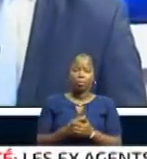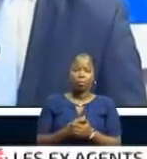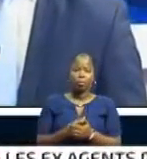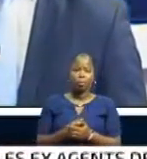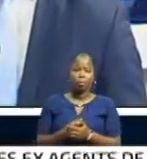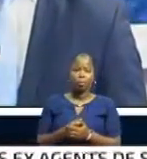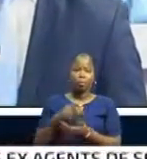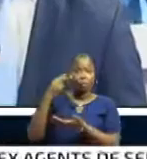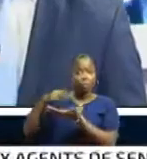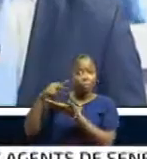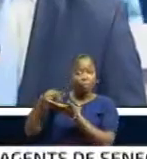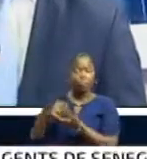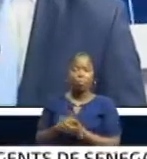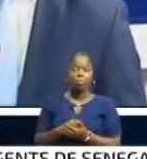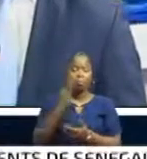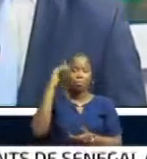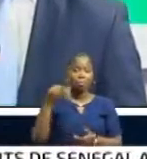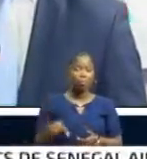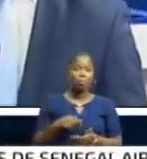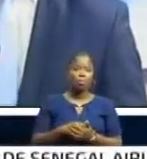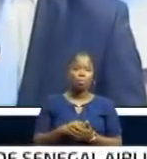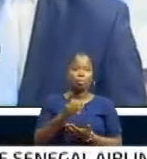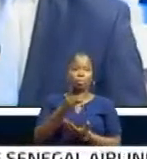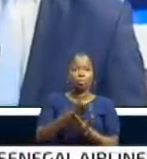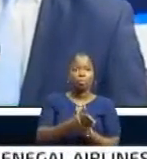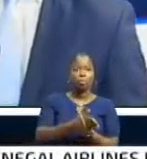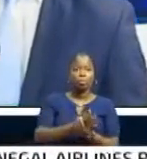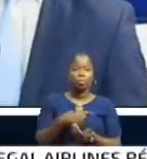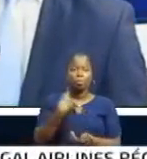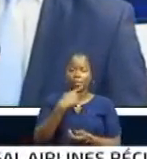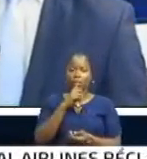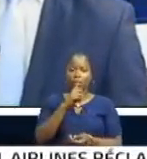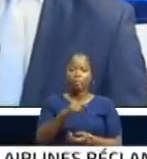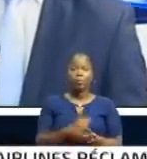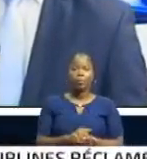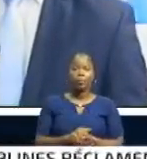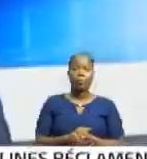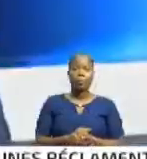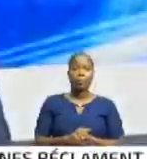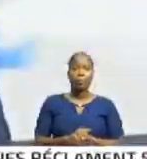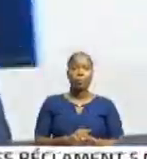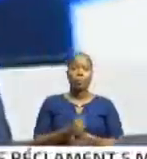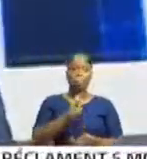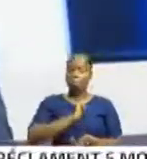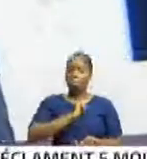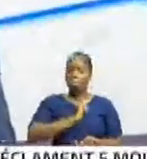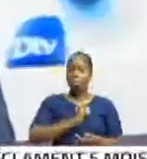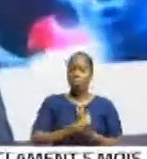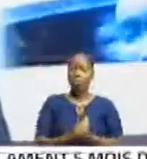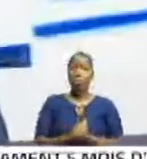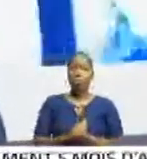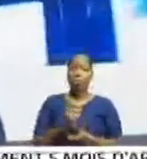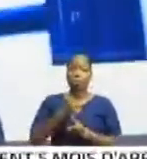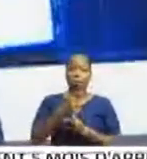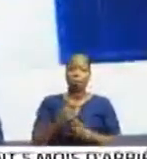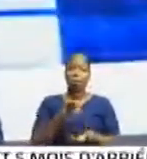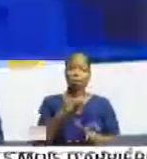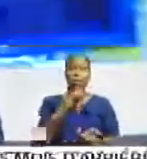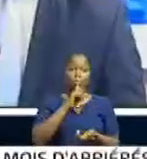violé l'obligation de réserve parce que c'est une documentation une notification et culié personnellement destinée qui n'a pas qui n'est pas encore arrivé à lui et sur le